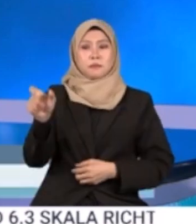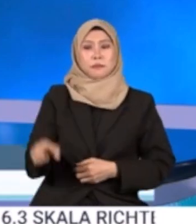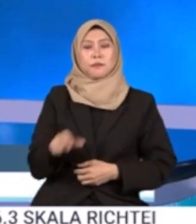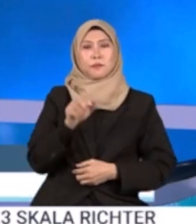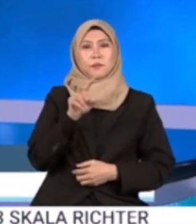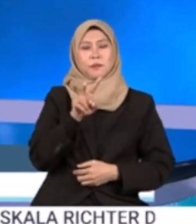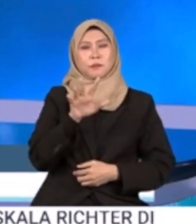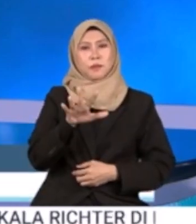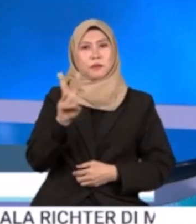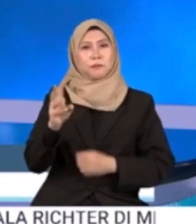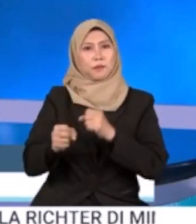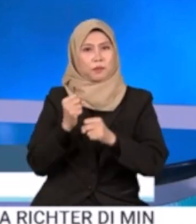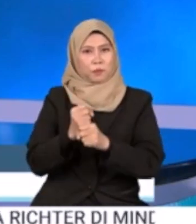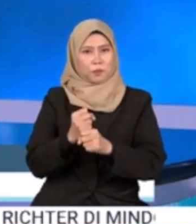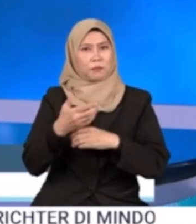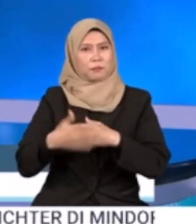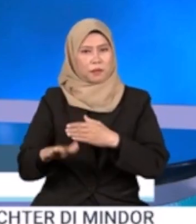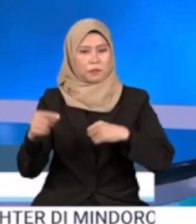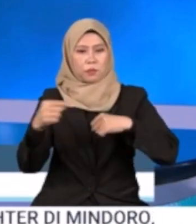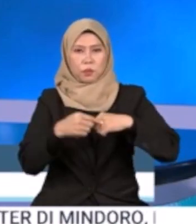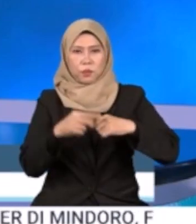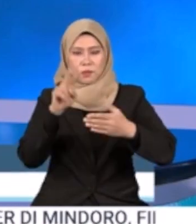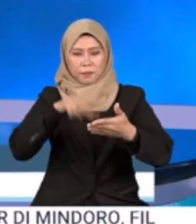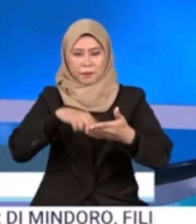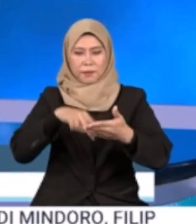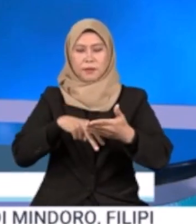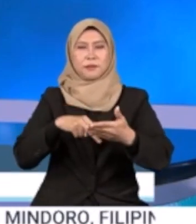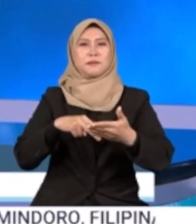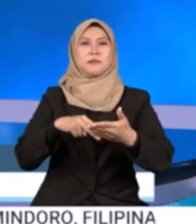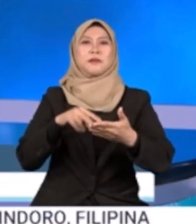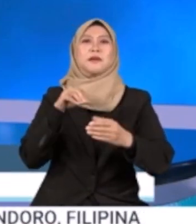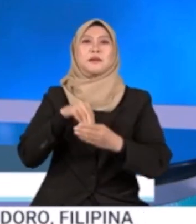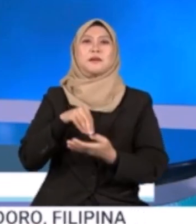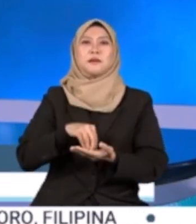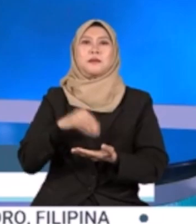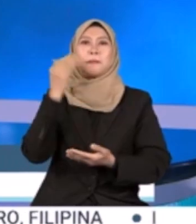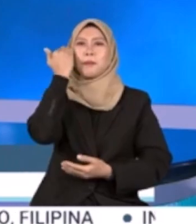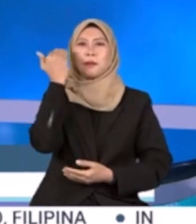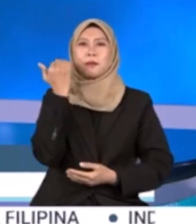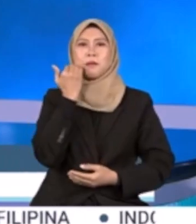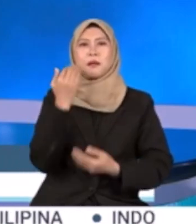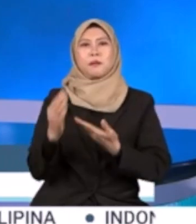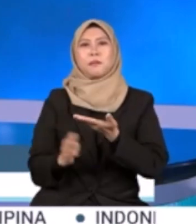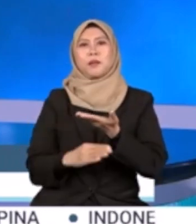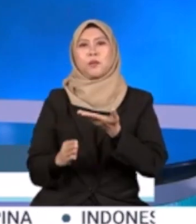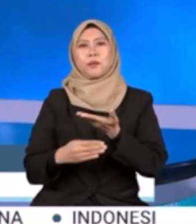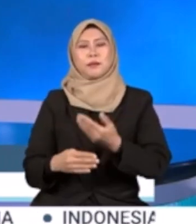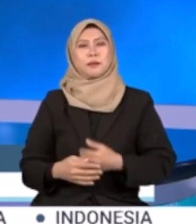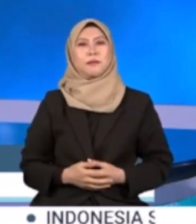tahun membuat Pengakuan itu selepas pertuduhan dibacakan terhadapnya di Mahkamah sesyen